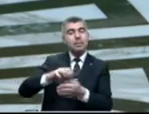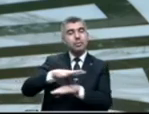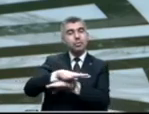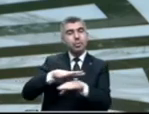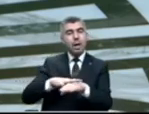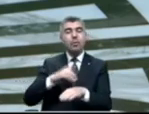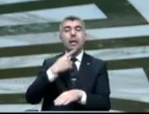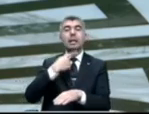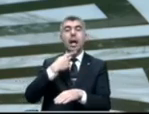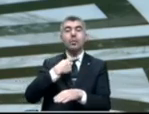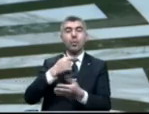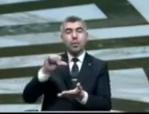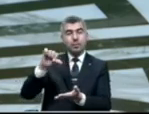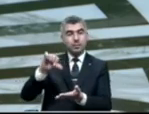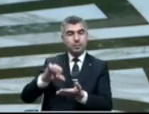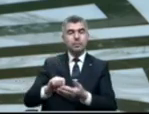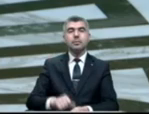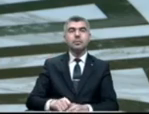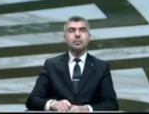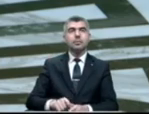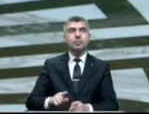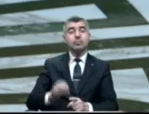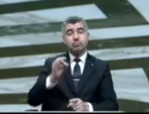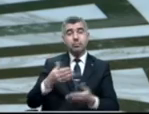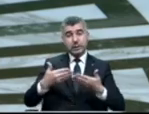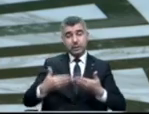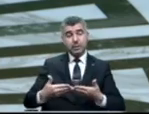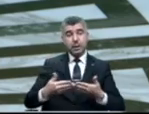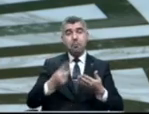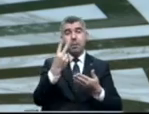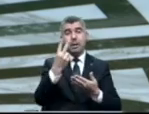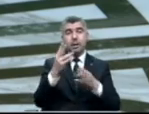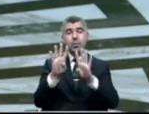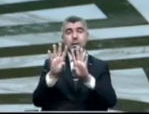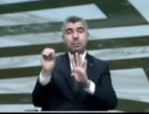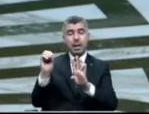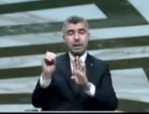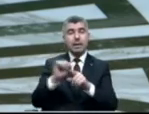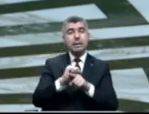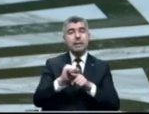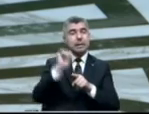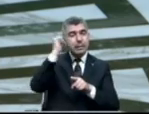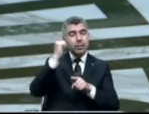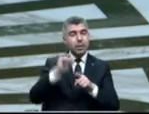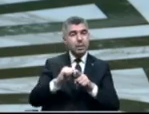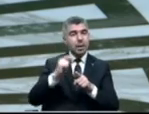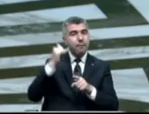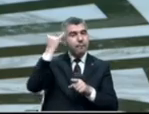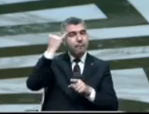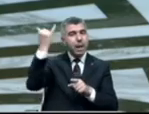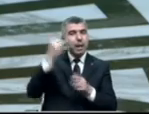الدريوش، حيث يتم حالا تكوين 280 شاب وشابة حاملين ديال أفكار